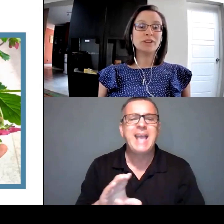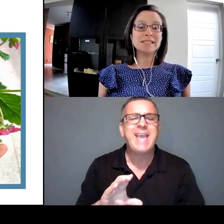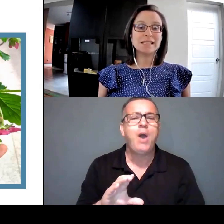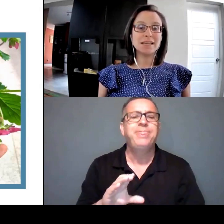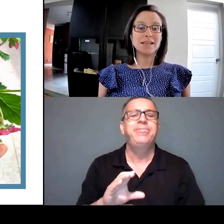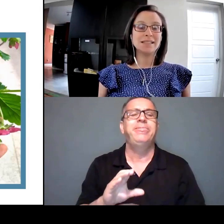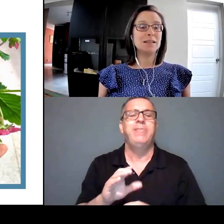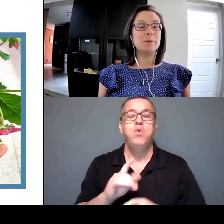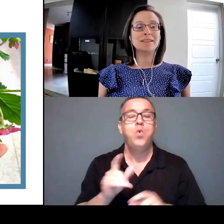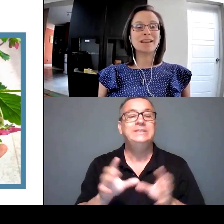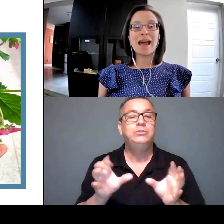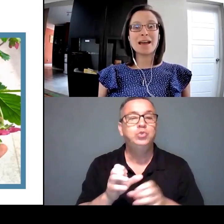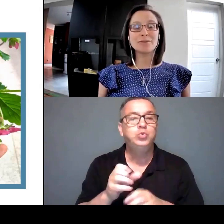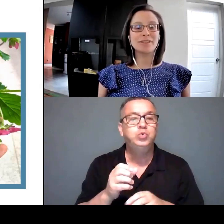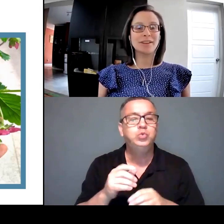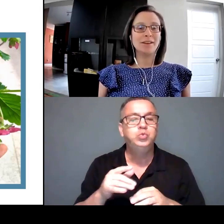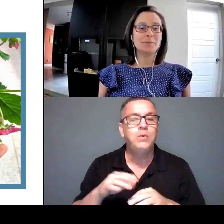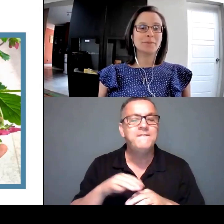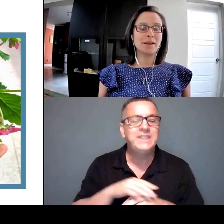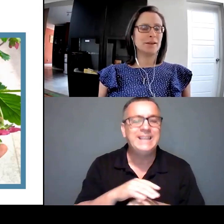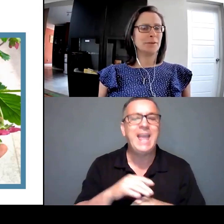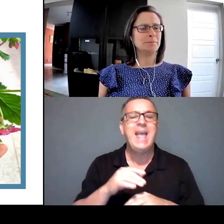chou frisé, des betteraves.